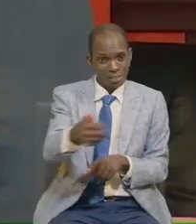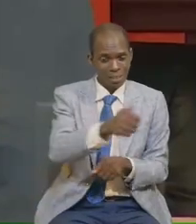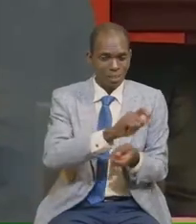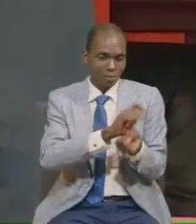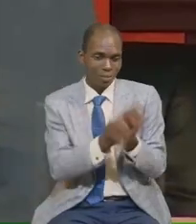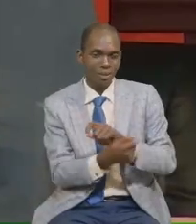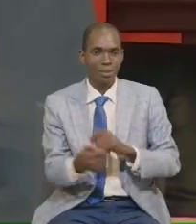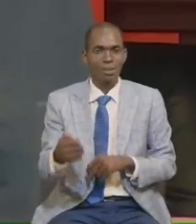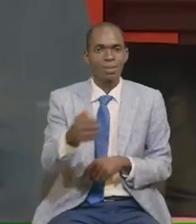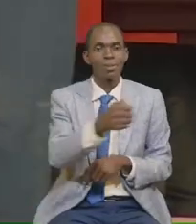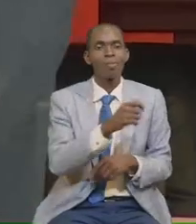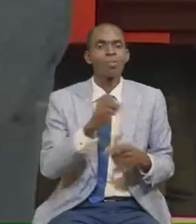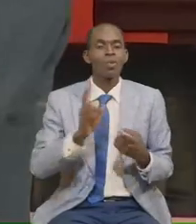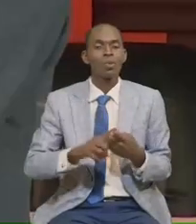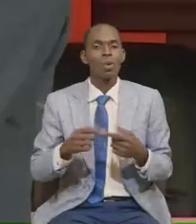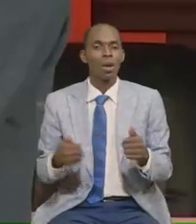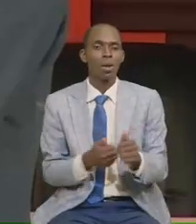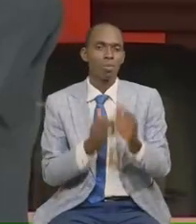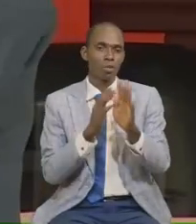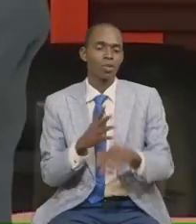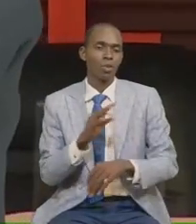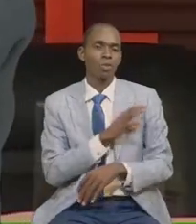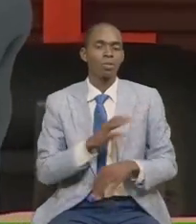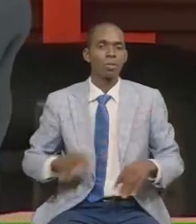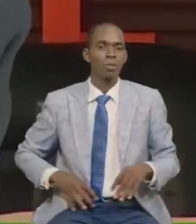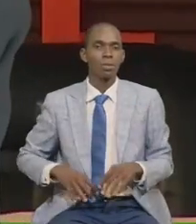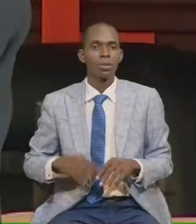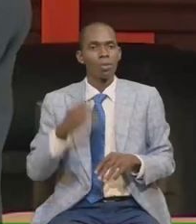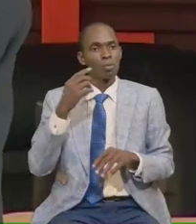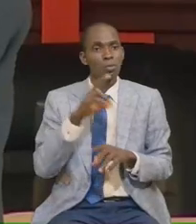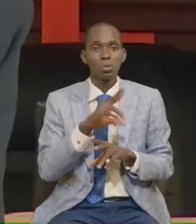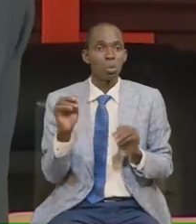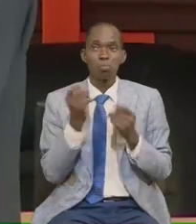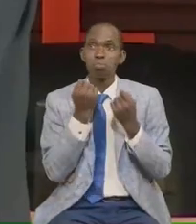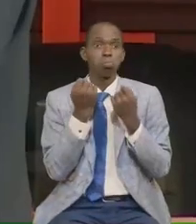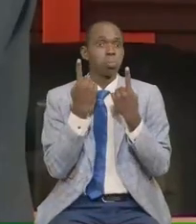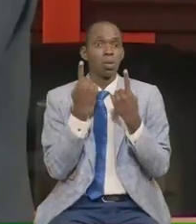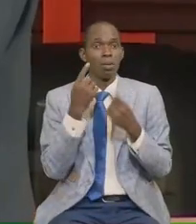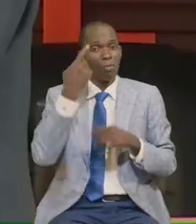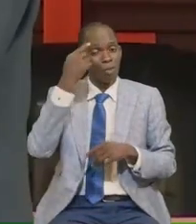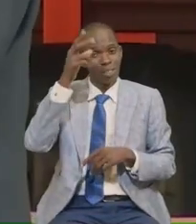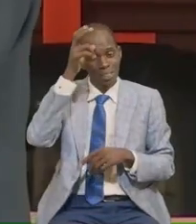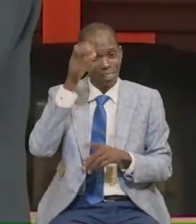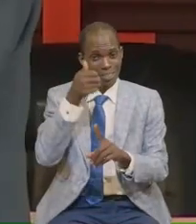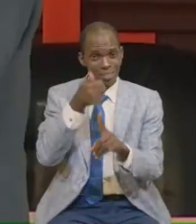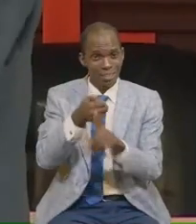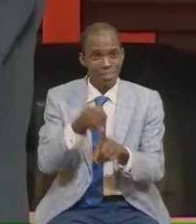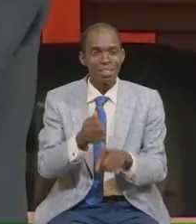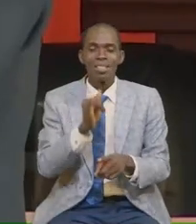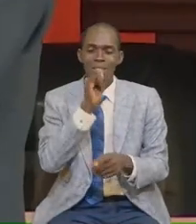déguisé en apôtre de Christ, n'est pas étonnant, puisque Satan lui-même se déguise en ange de